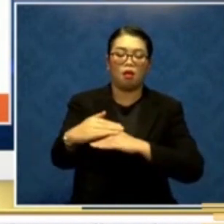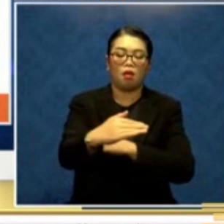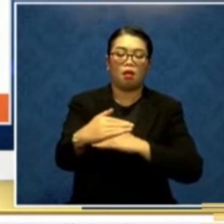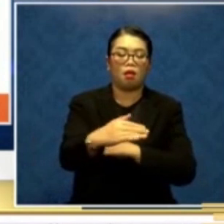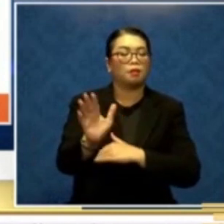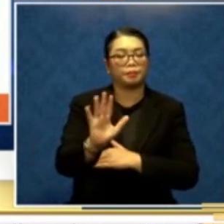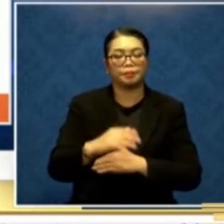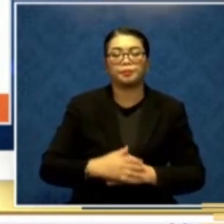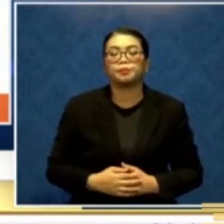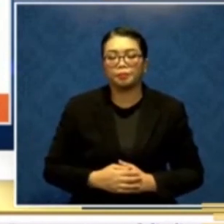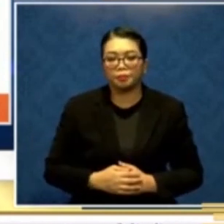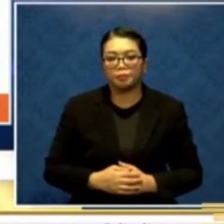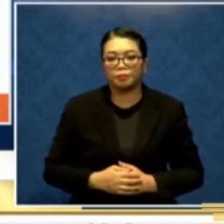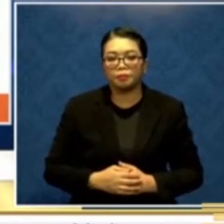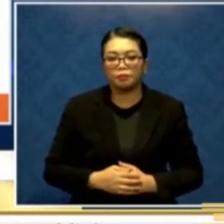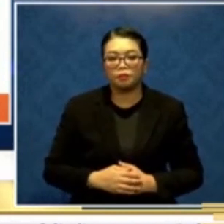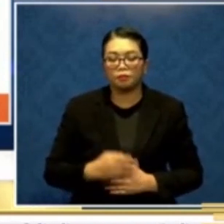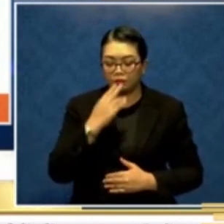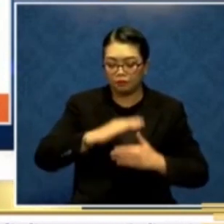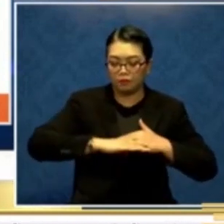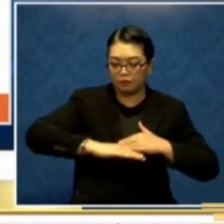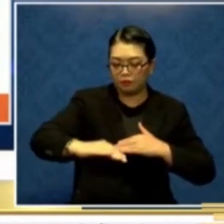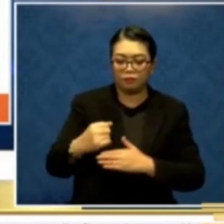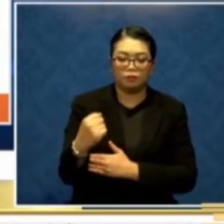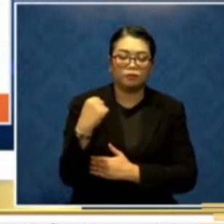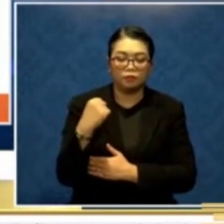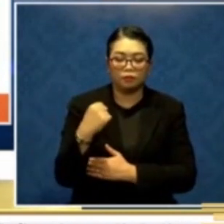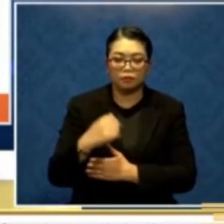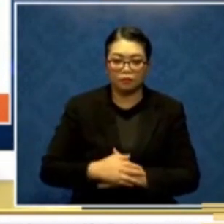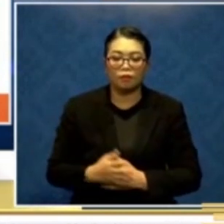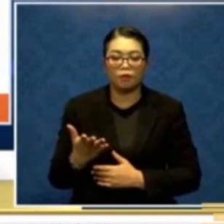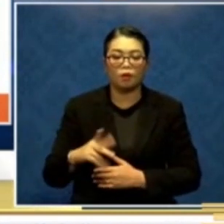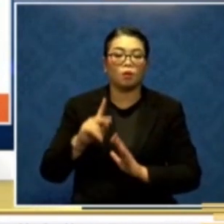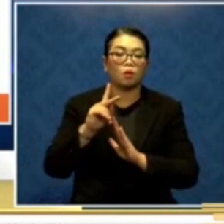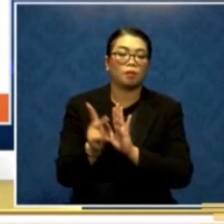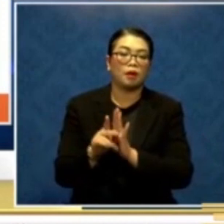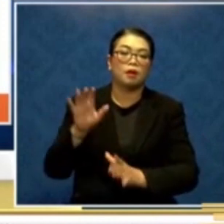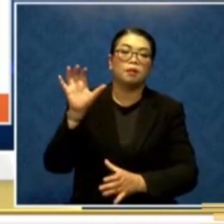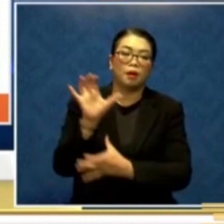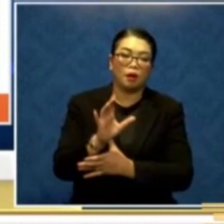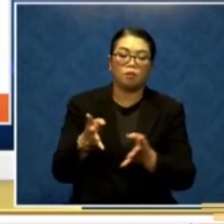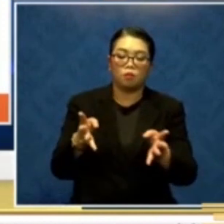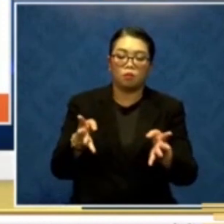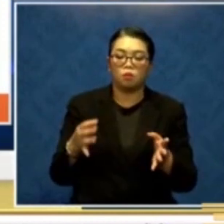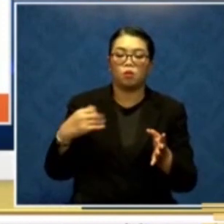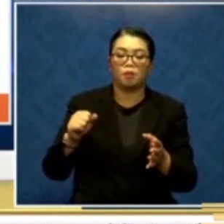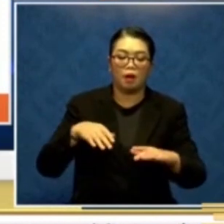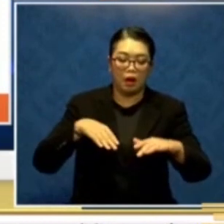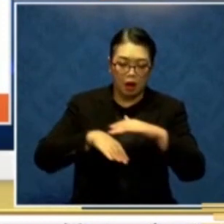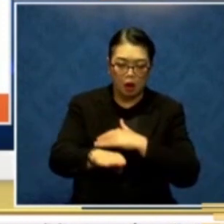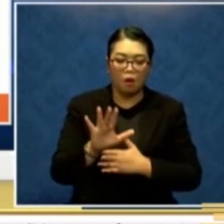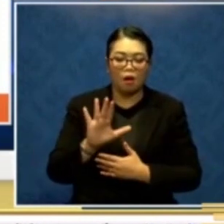เกีดให้มสภาพสมบูณแ็งแรง รถความราดชัน3. บางครับใช้กดหมายกัรบทกพ่วงขนาดใหญ่ที่ฝ่าฝืนไปเครื่หมายห้ามเข้า